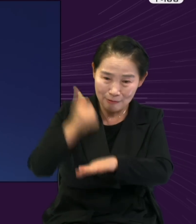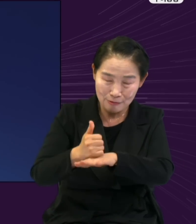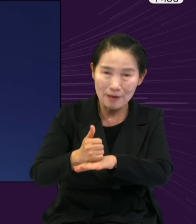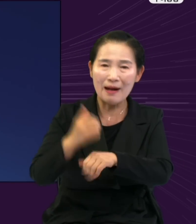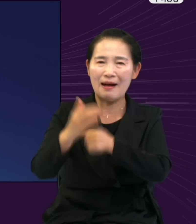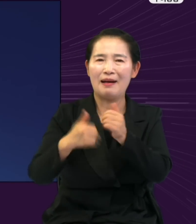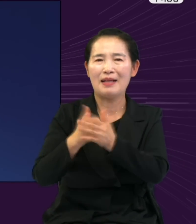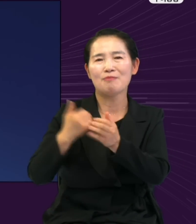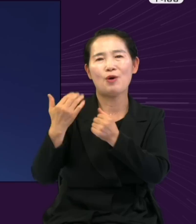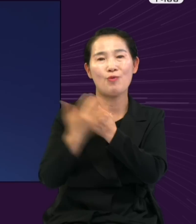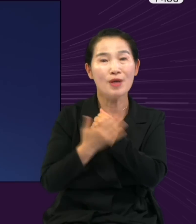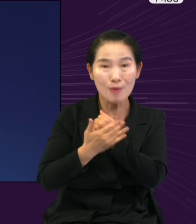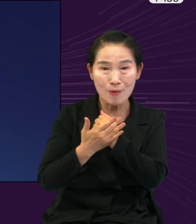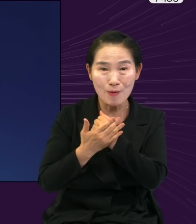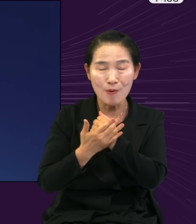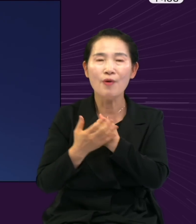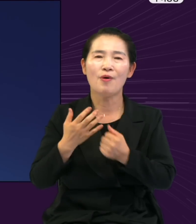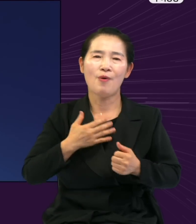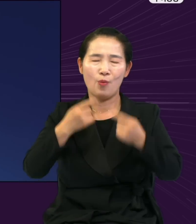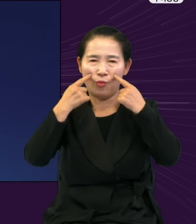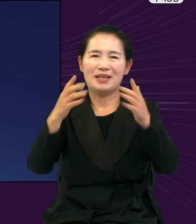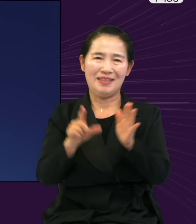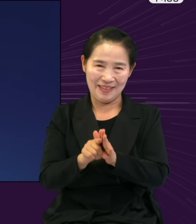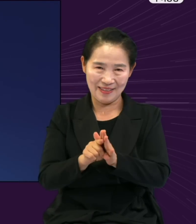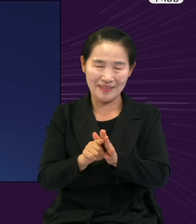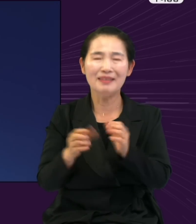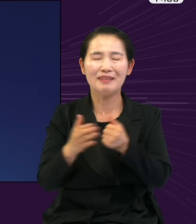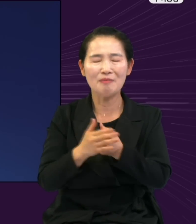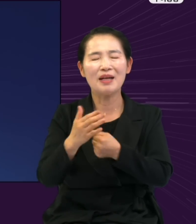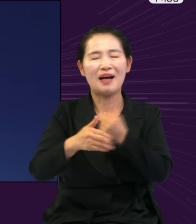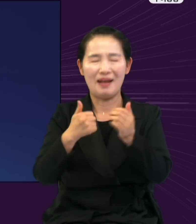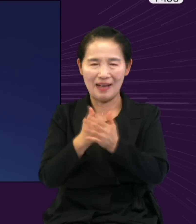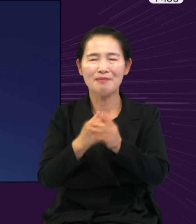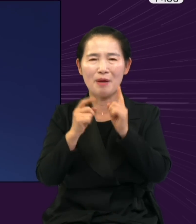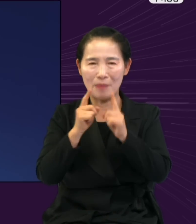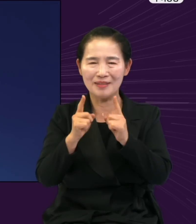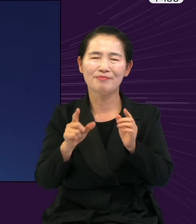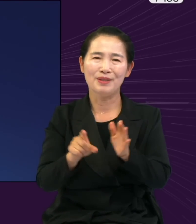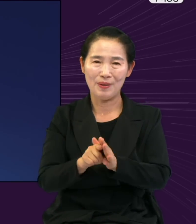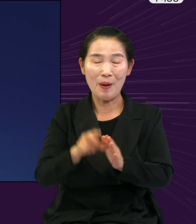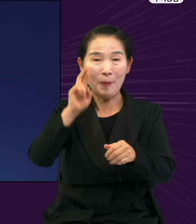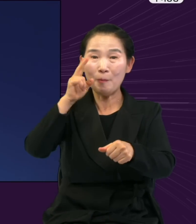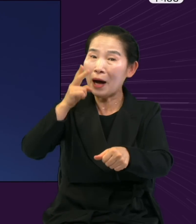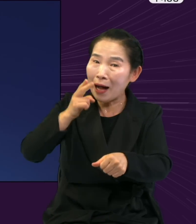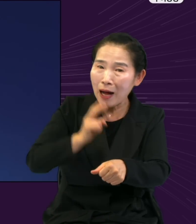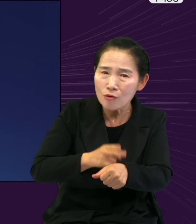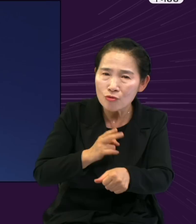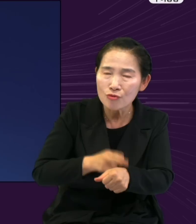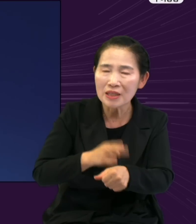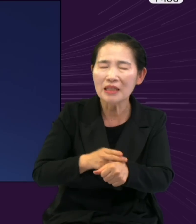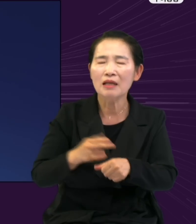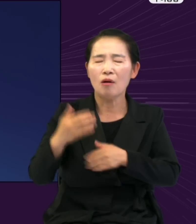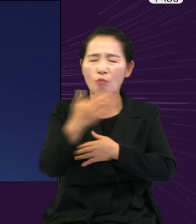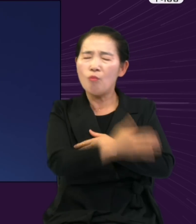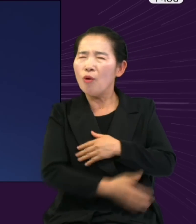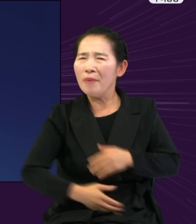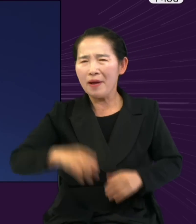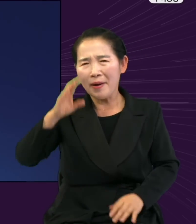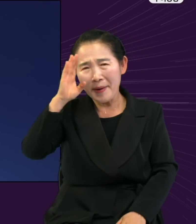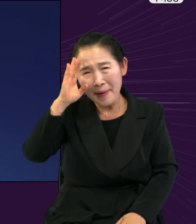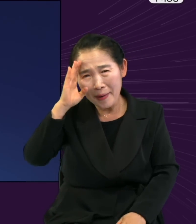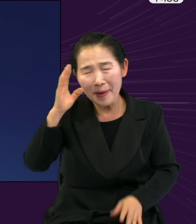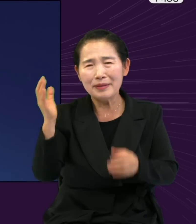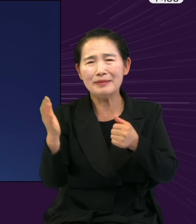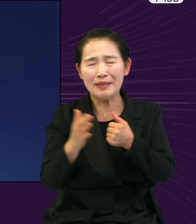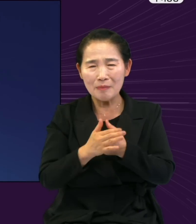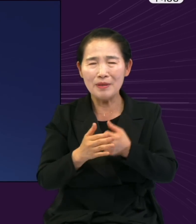말씀하신 약속이라고 믿습니다. 바울이 자신의 육체의 가시를 가지고 하나님께 3번 간절히